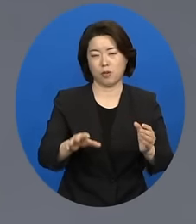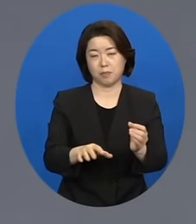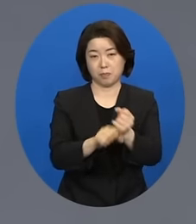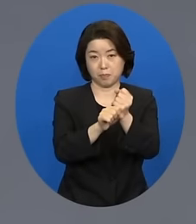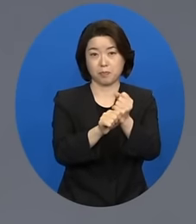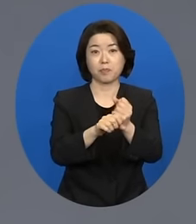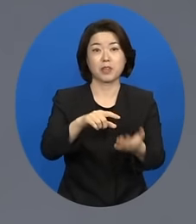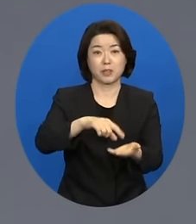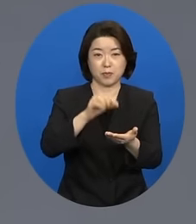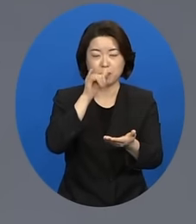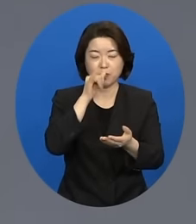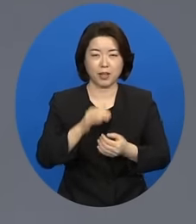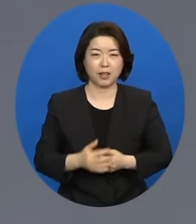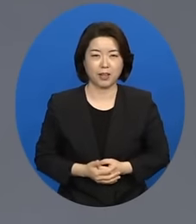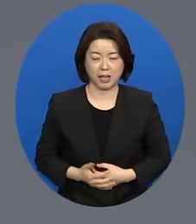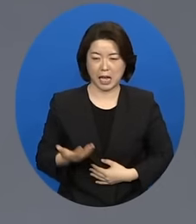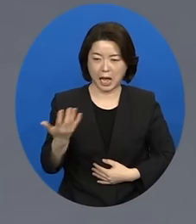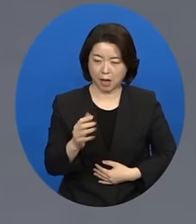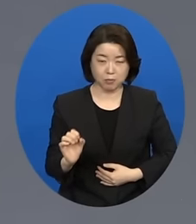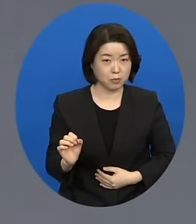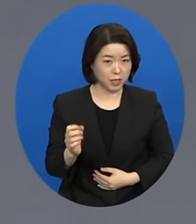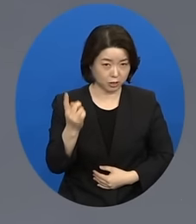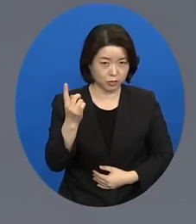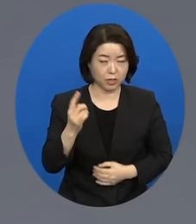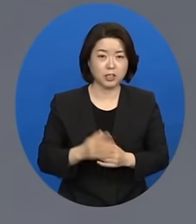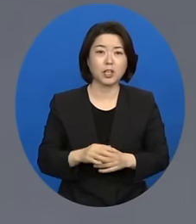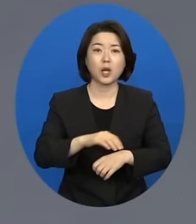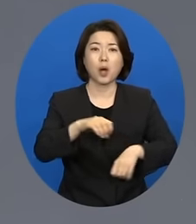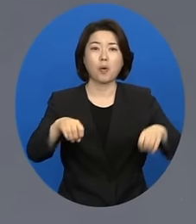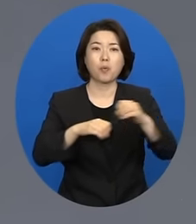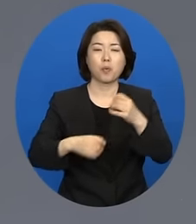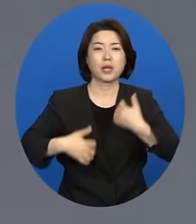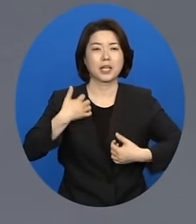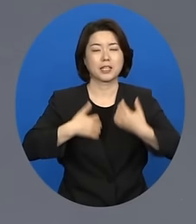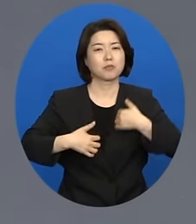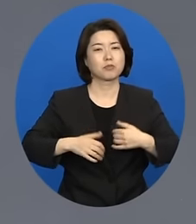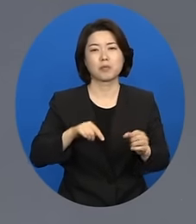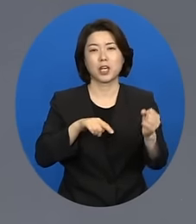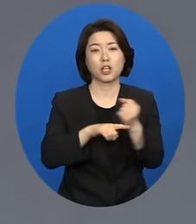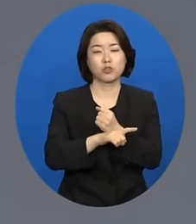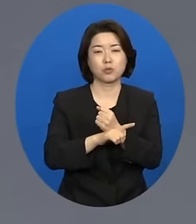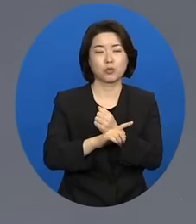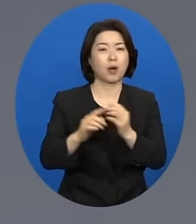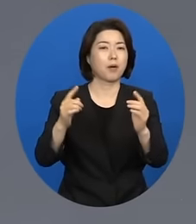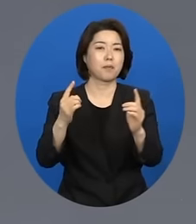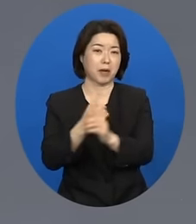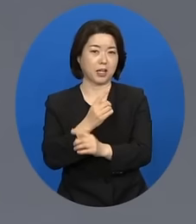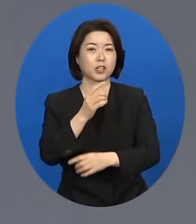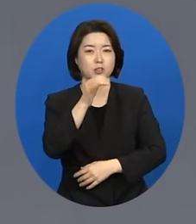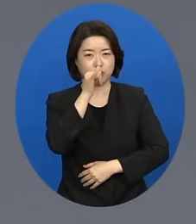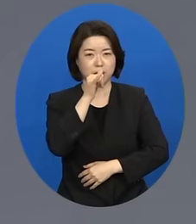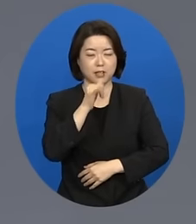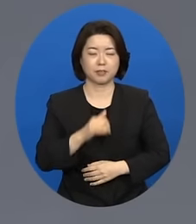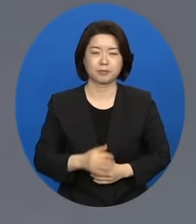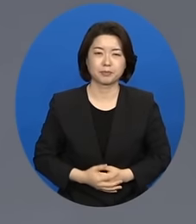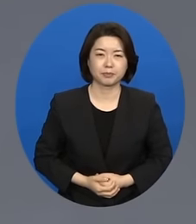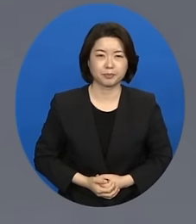있습니다. 아픔의 근원이 오히려 기쁨의 이유가 될 수도 있다라고 하는